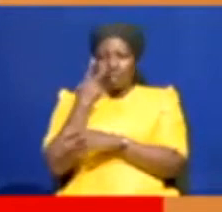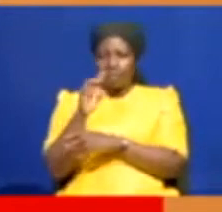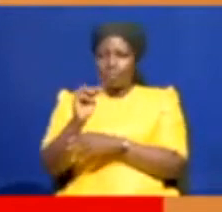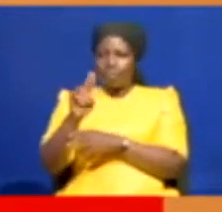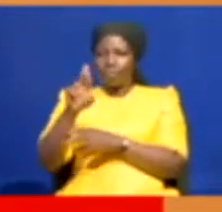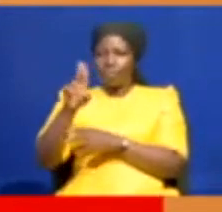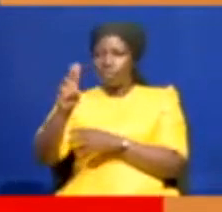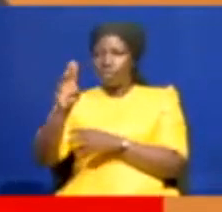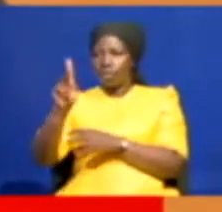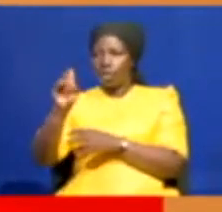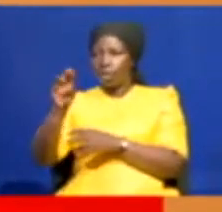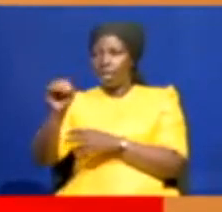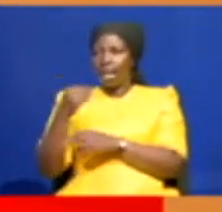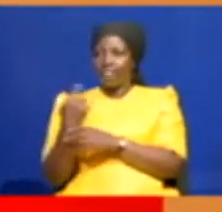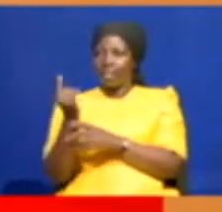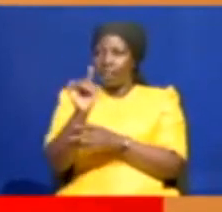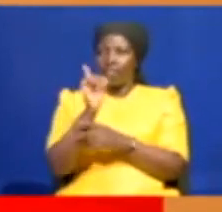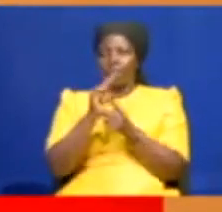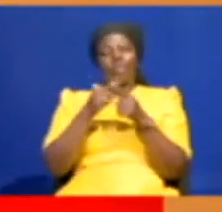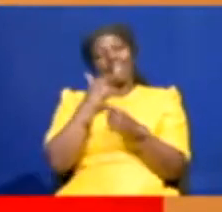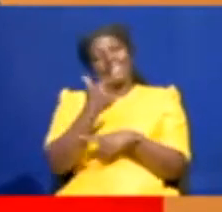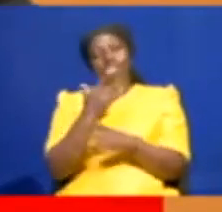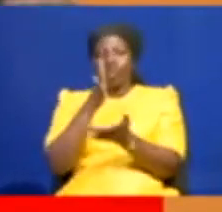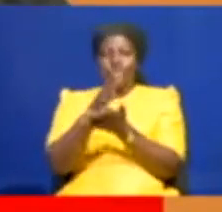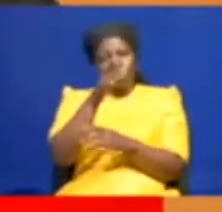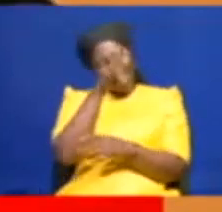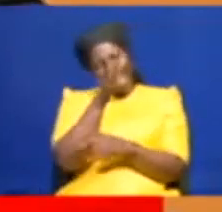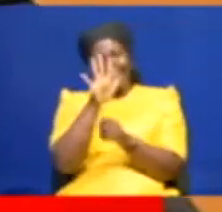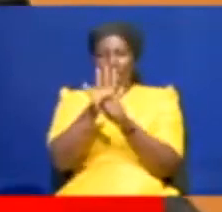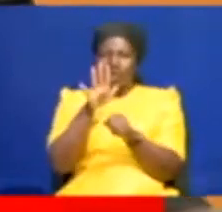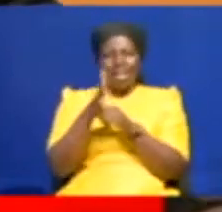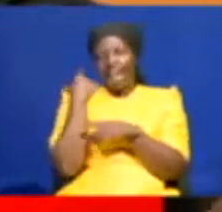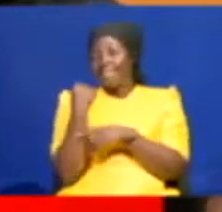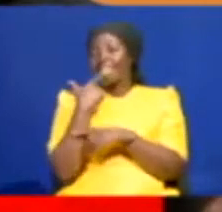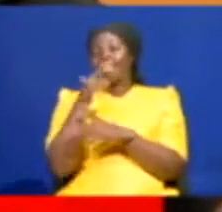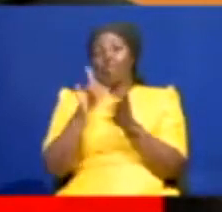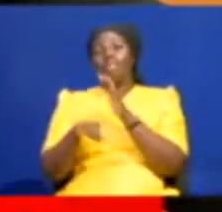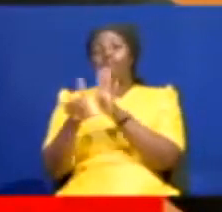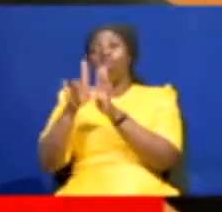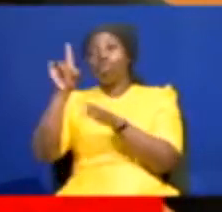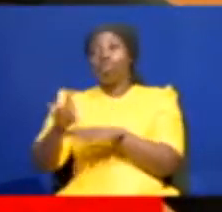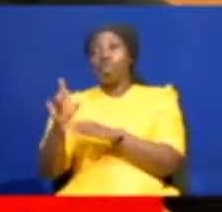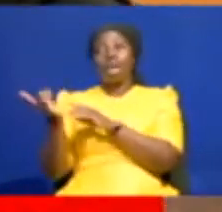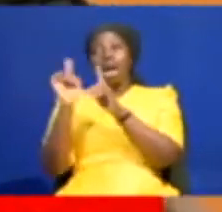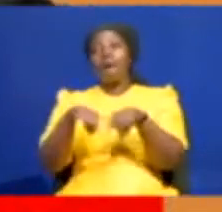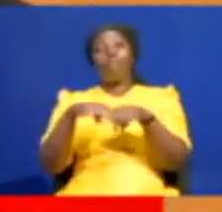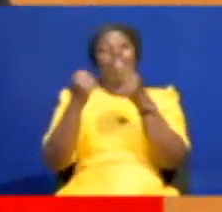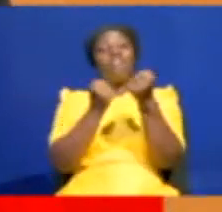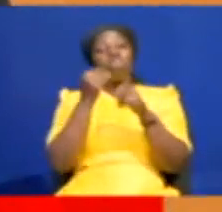Lakini tunamwambia Murkomen anadanganywa sana. Juzi umeona zile sheria nasema zikuje ati gari iwekwe kamera pale